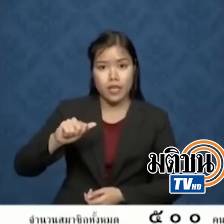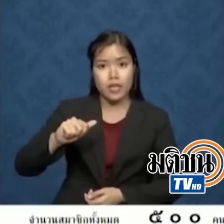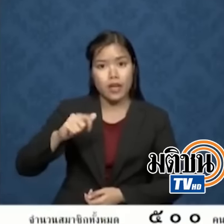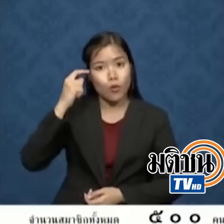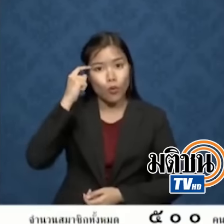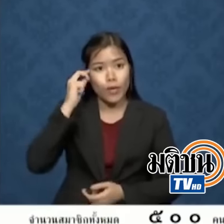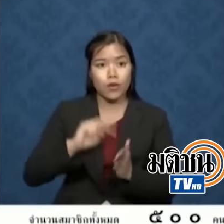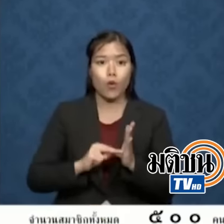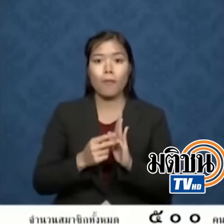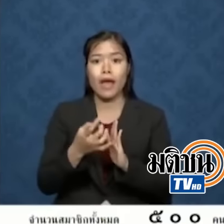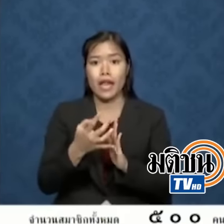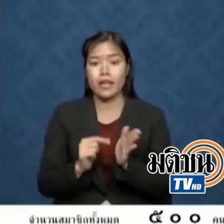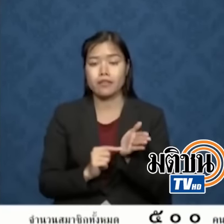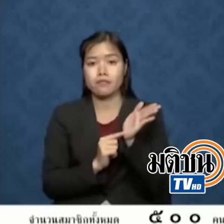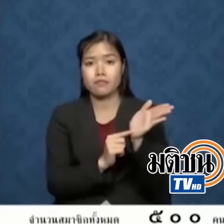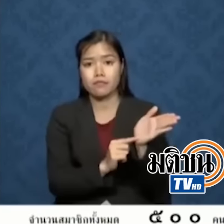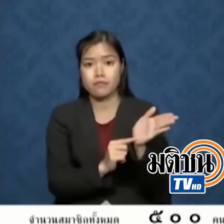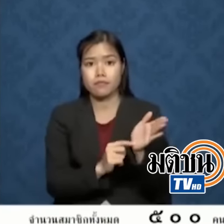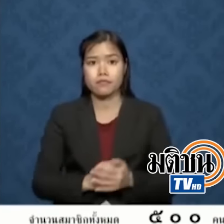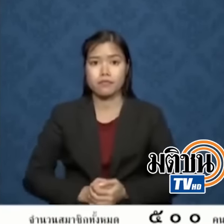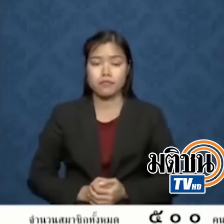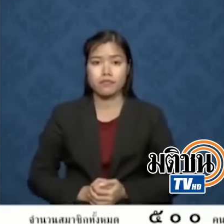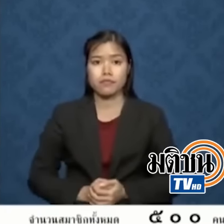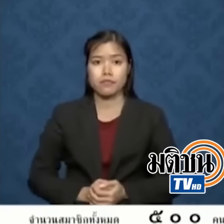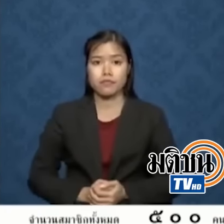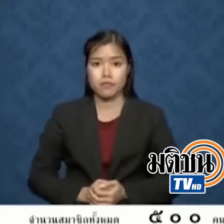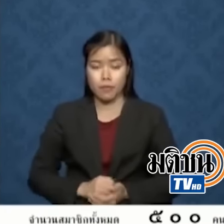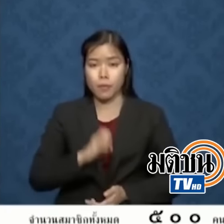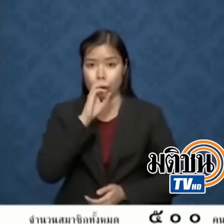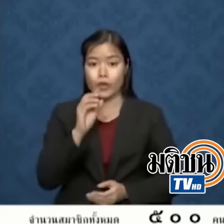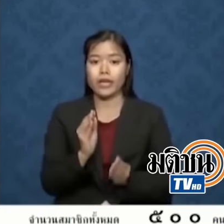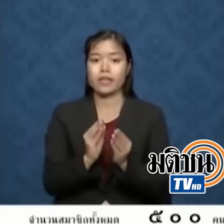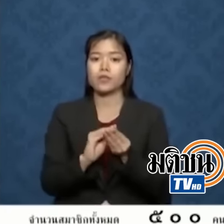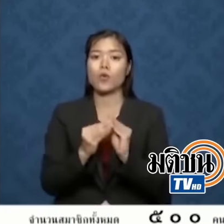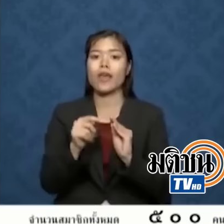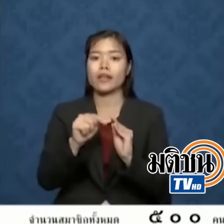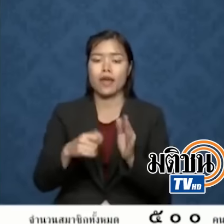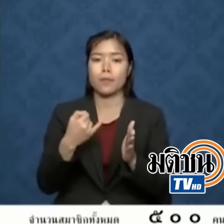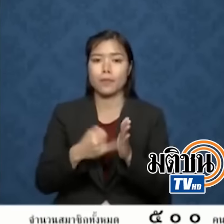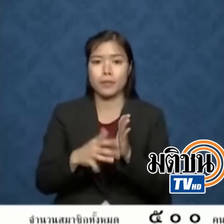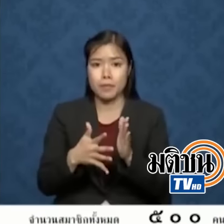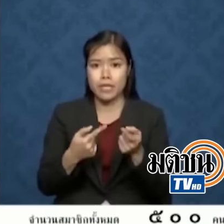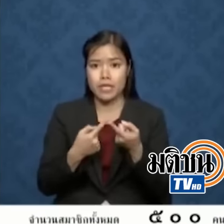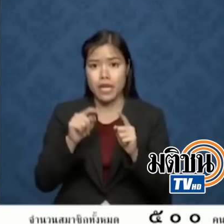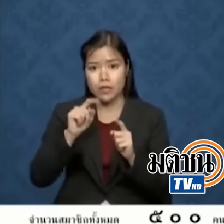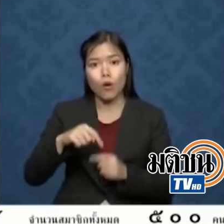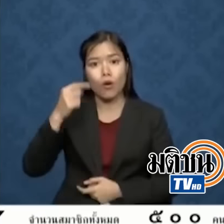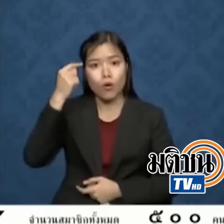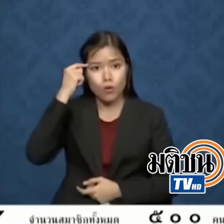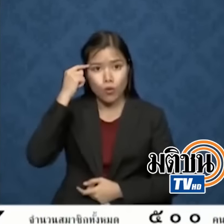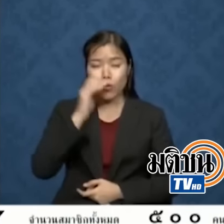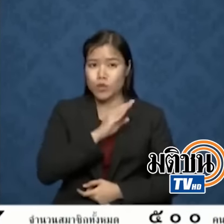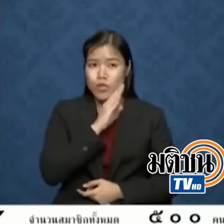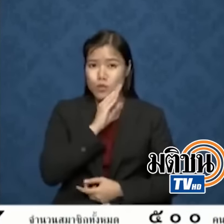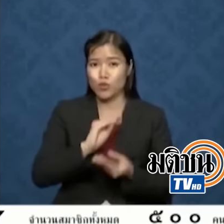งอะไรผมต้องเรียนว่าตัวเลขนี้ไม่ผิดนะครับแต่ท่านต้องรู้ให้ทันถ้าท่านใช้แ